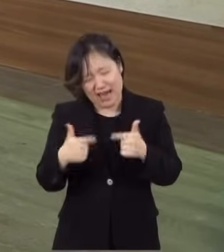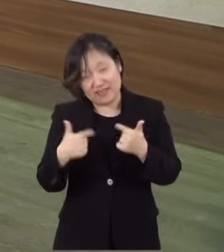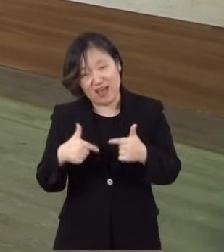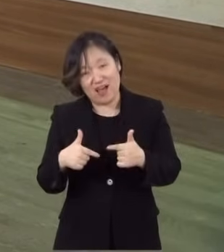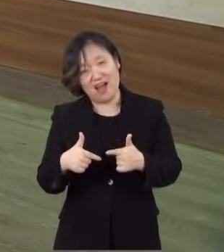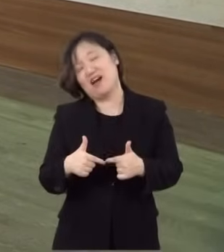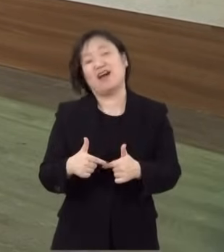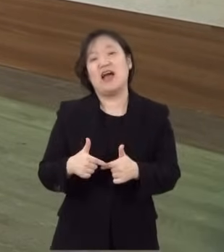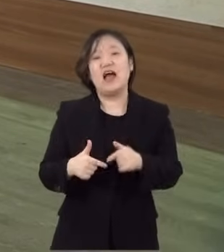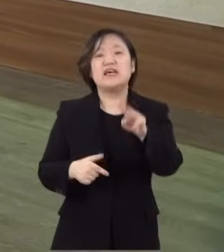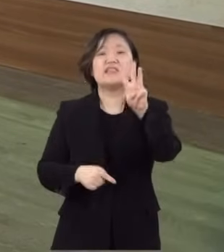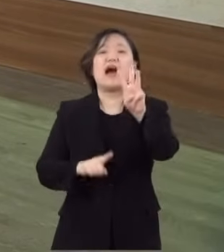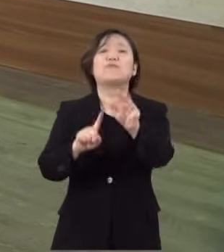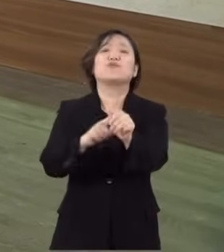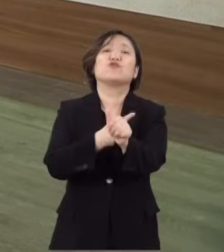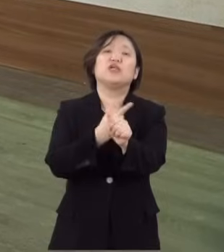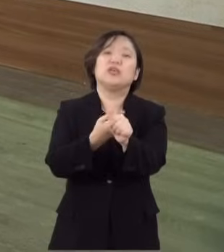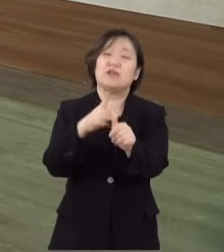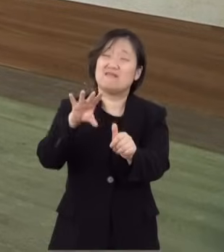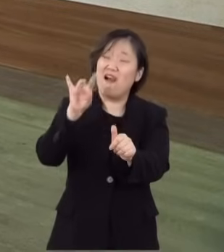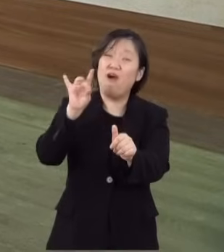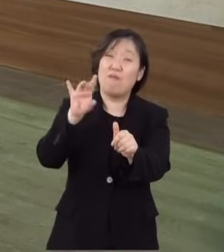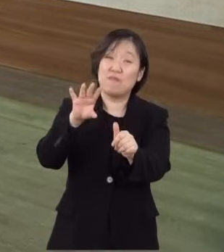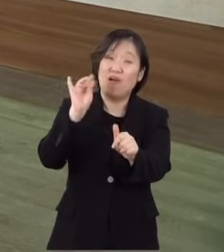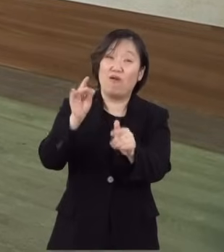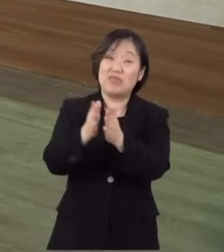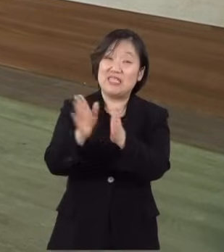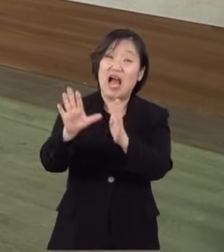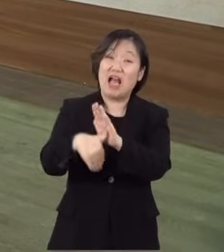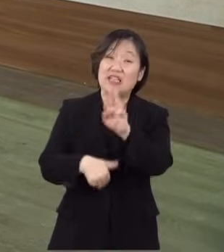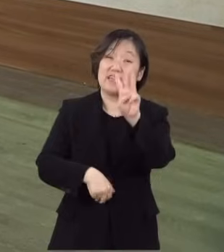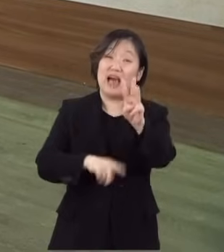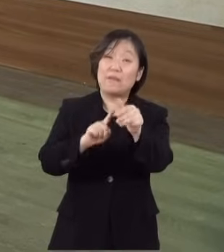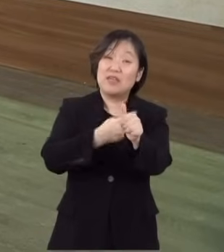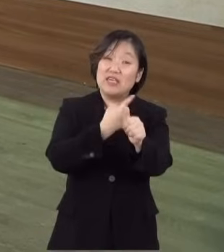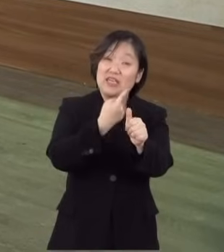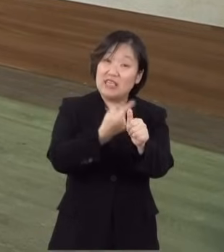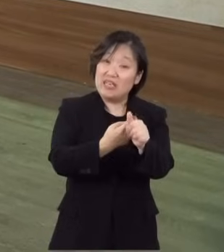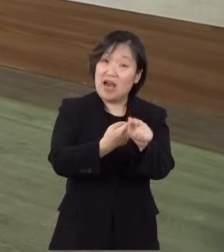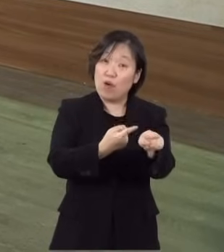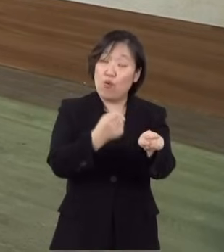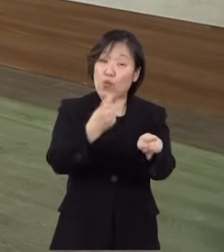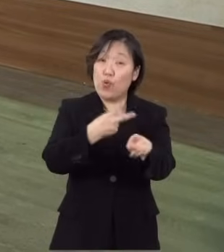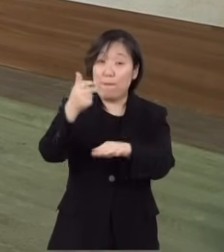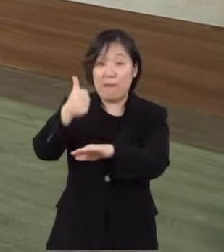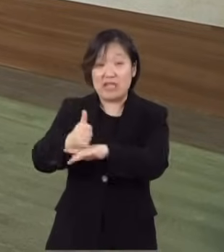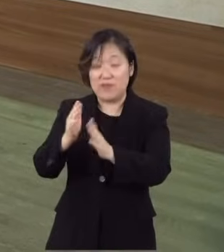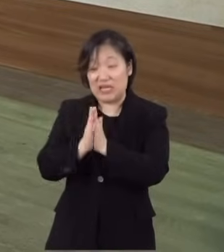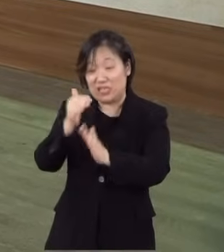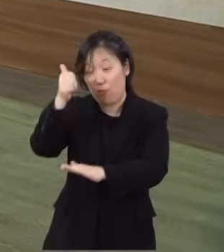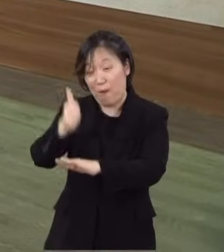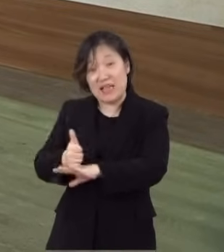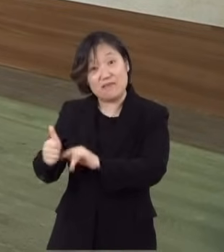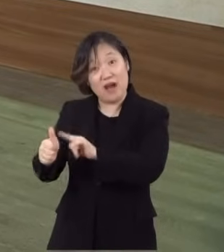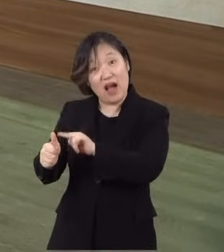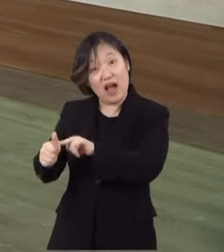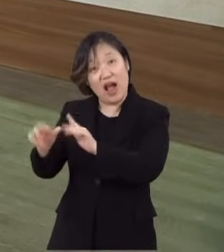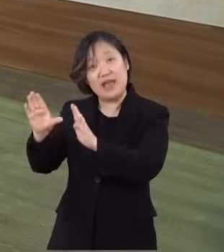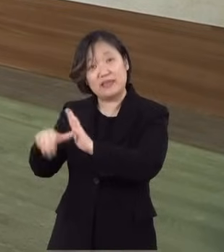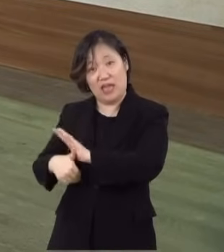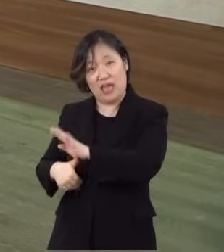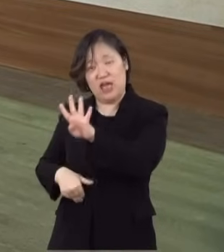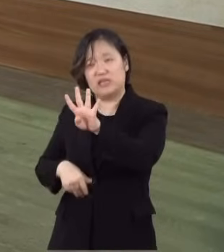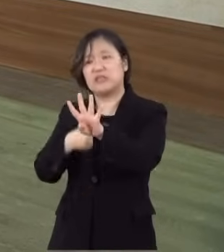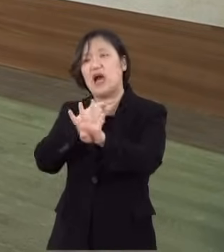기도를 하든 삼귀로 시작하고 사선으로 마무리해야 된다라는